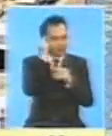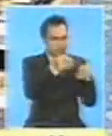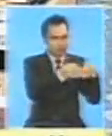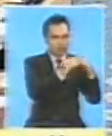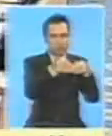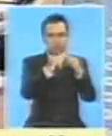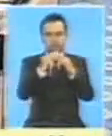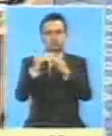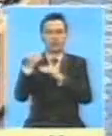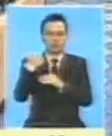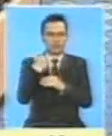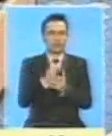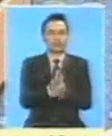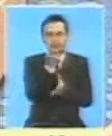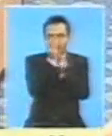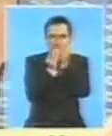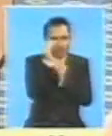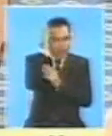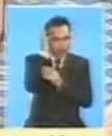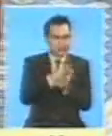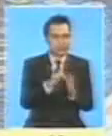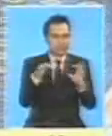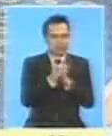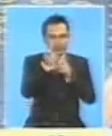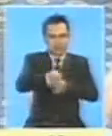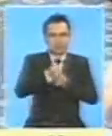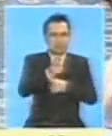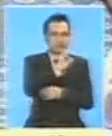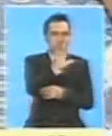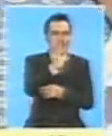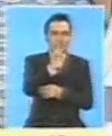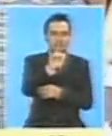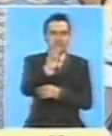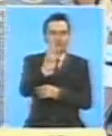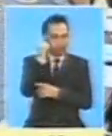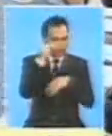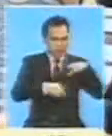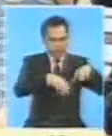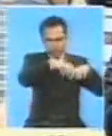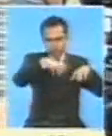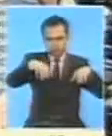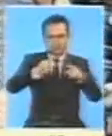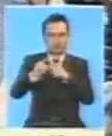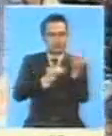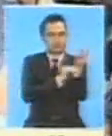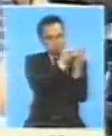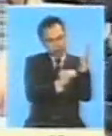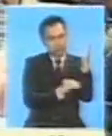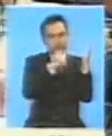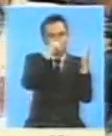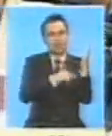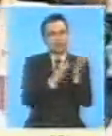นย์การเรียนรู้ทางเกษตร882ศูนย์ต่อไปที่จะต้องเอาแนวพระราชดำริของท่านมาอะ